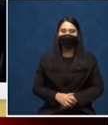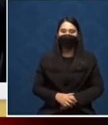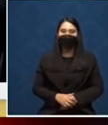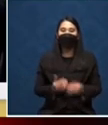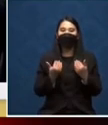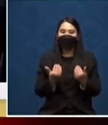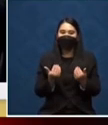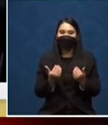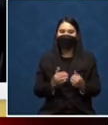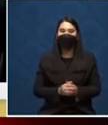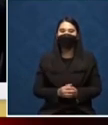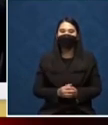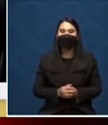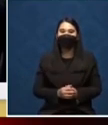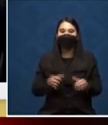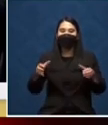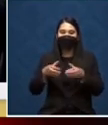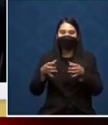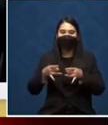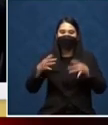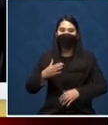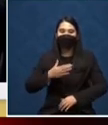วันนี้ครับพรรคร่วมฝ่ายค้าน